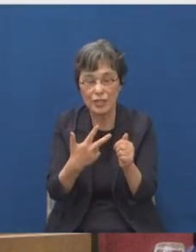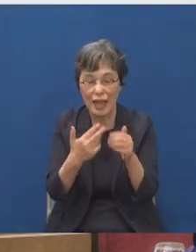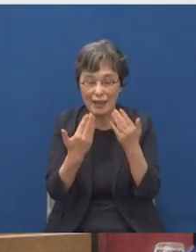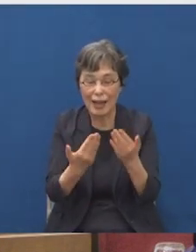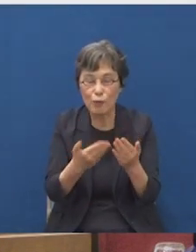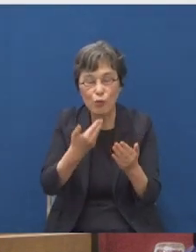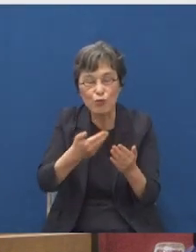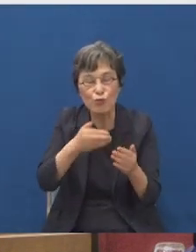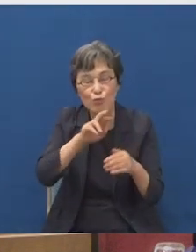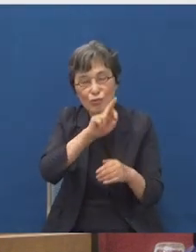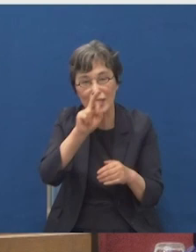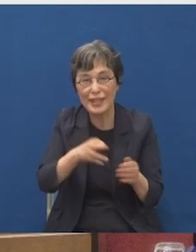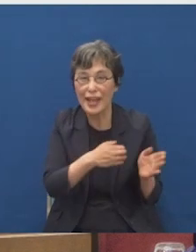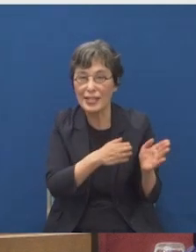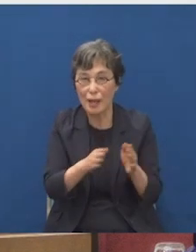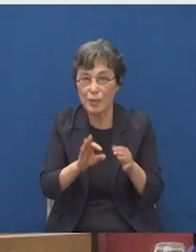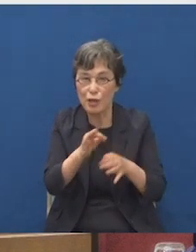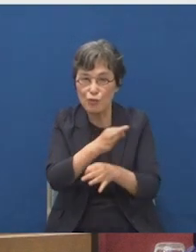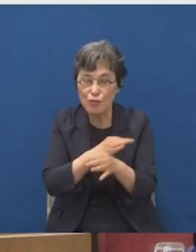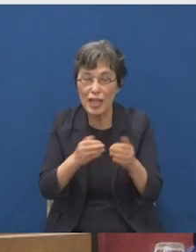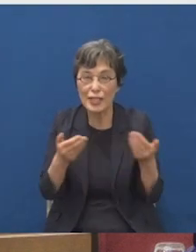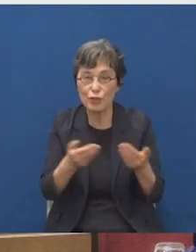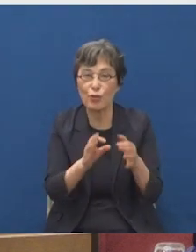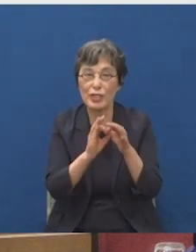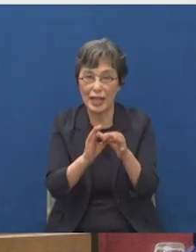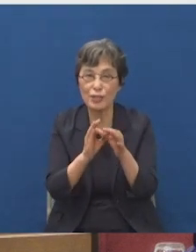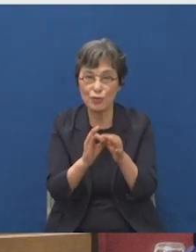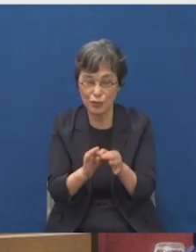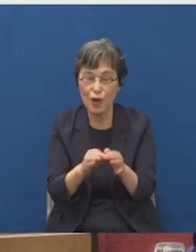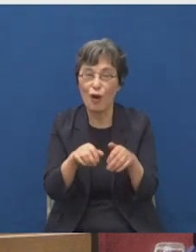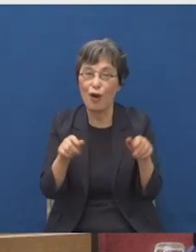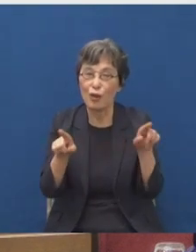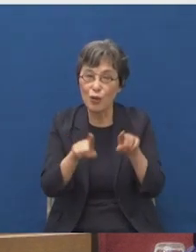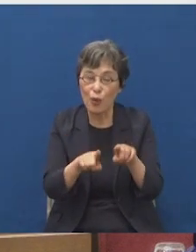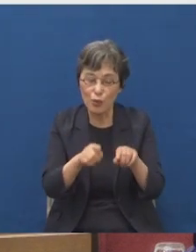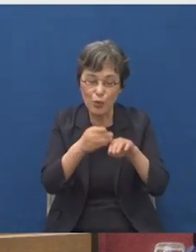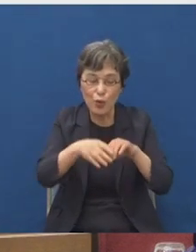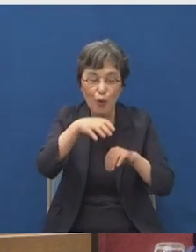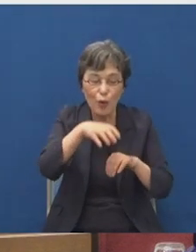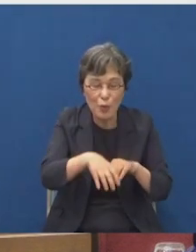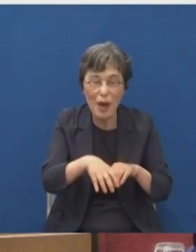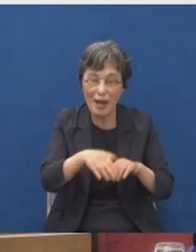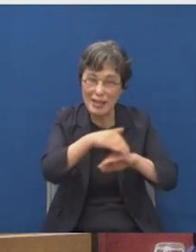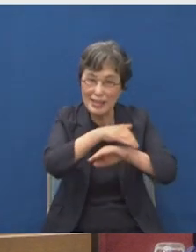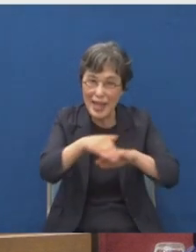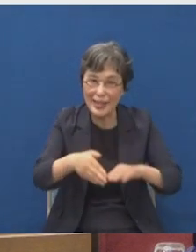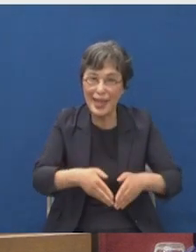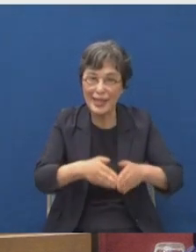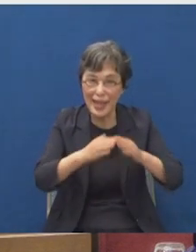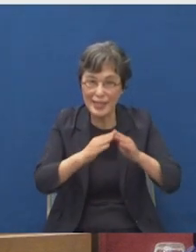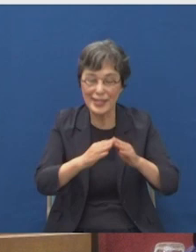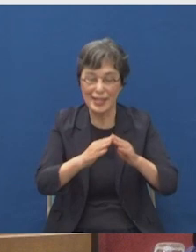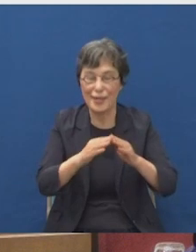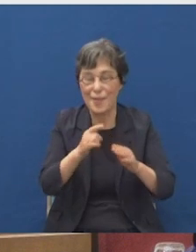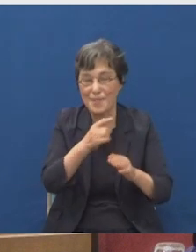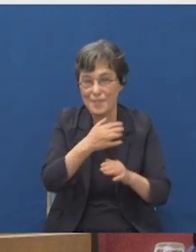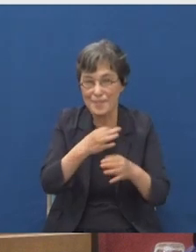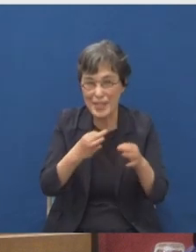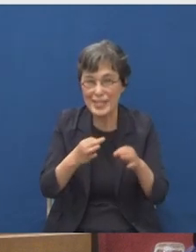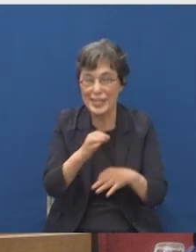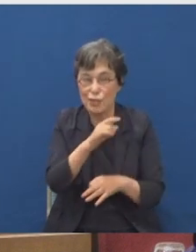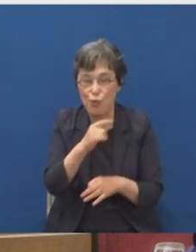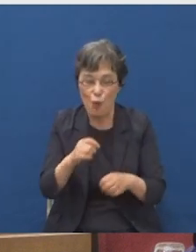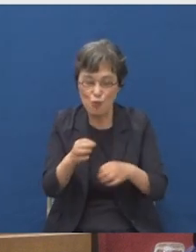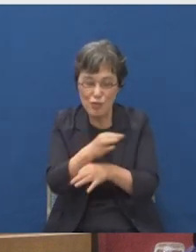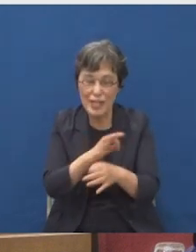給食センター整備運営事業に関する共同調理場等の設計建設維持管理および運